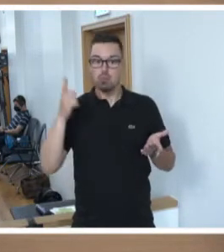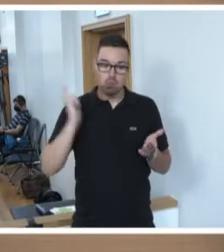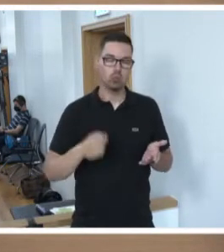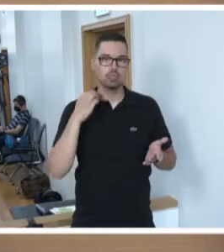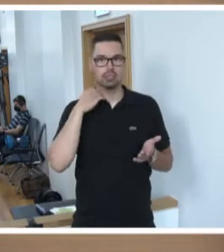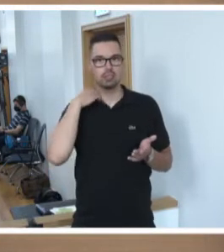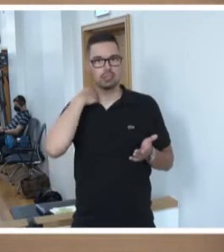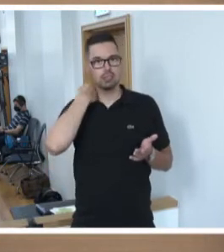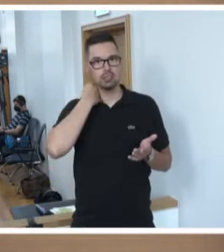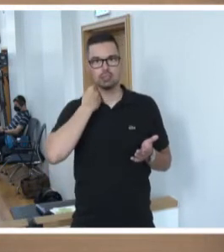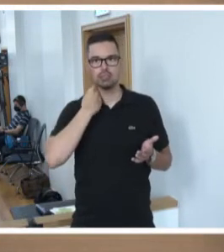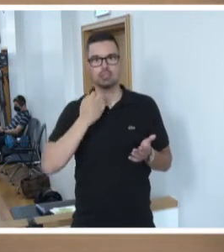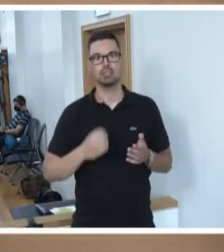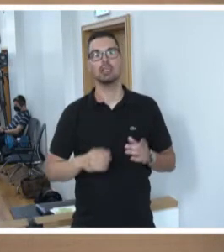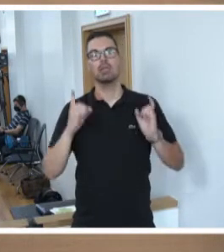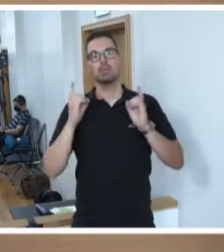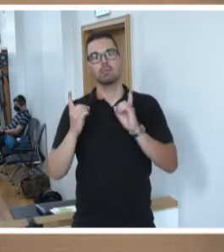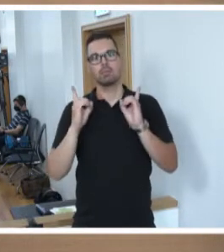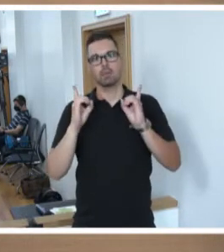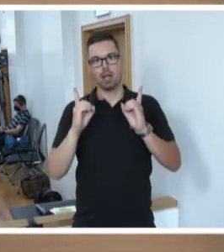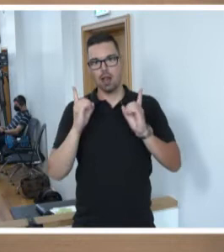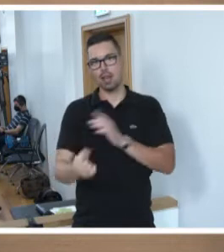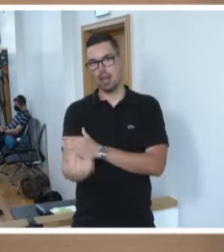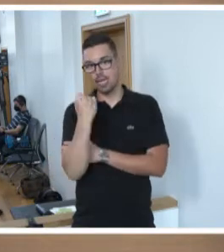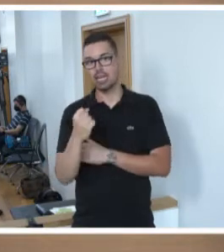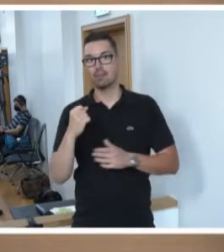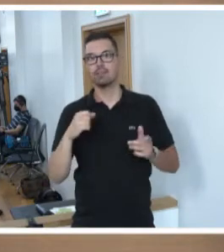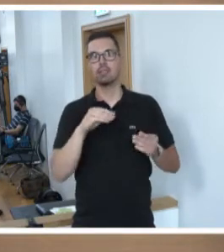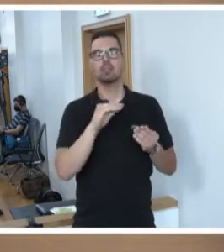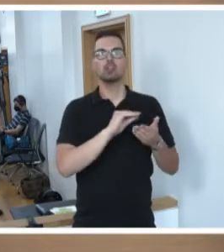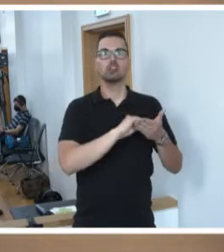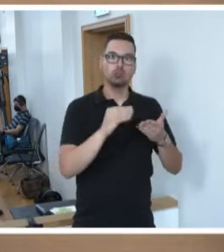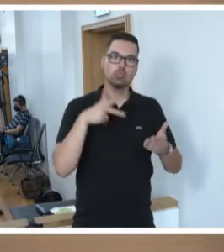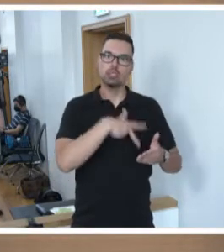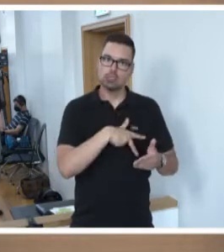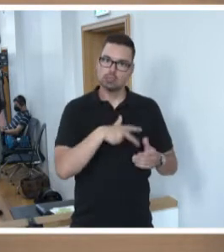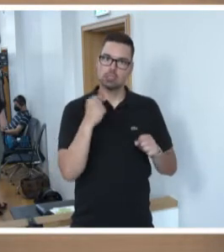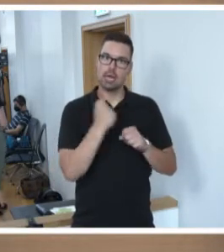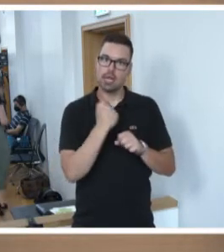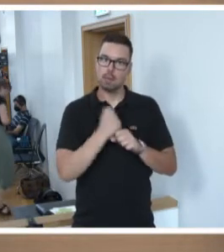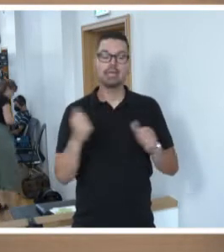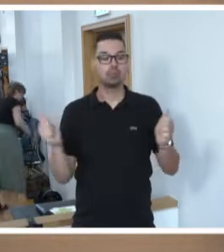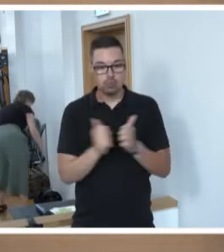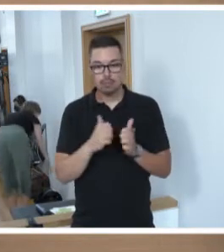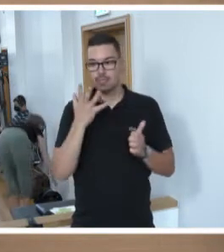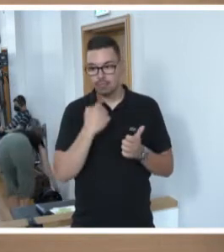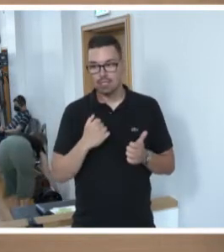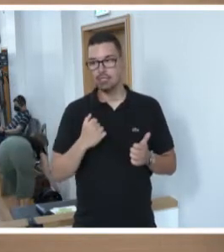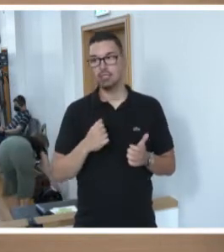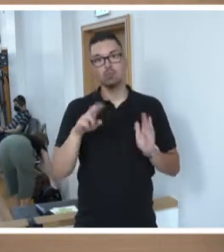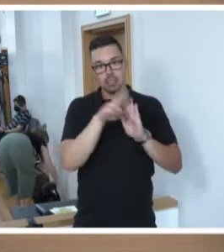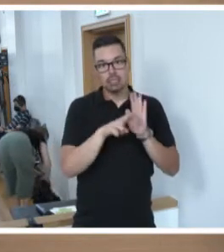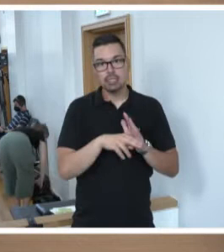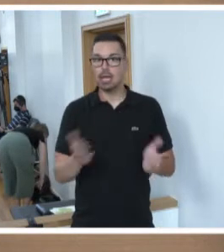ist. Lehrkräfte und Schulsozialarbeit wollen zusammenarbeiten. Lasst uns ihnen diese Zusammenarbeit mit Hilfe unseres